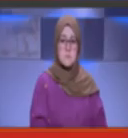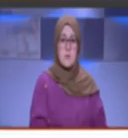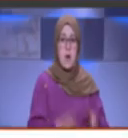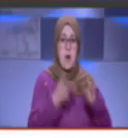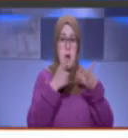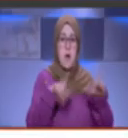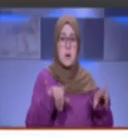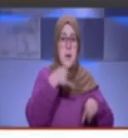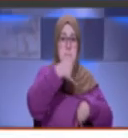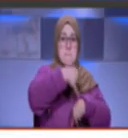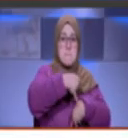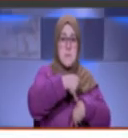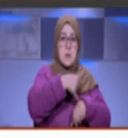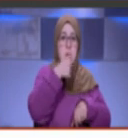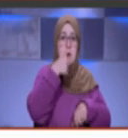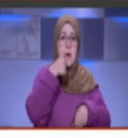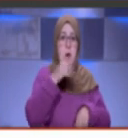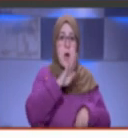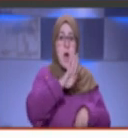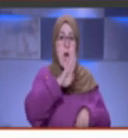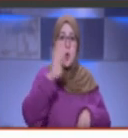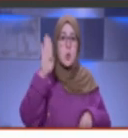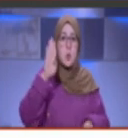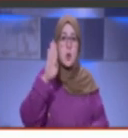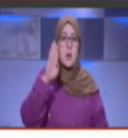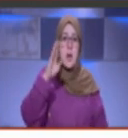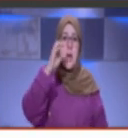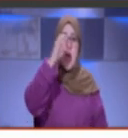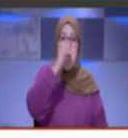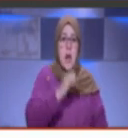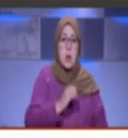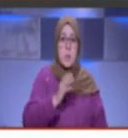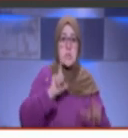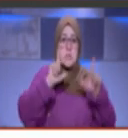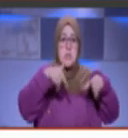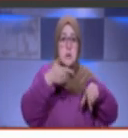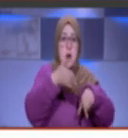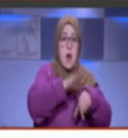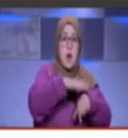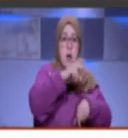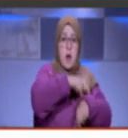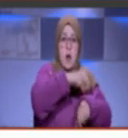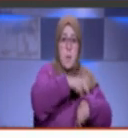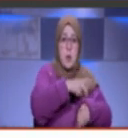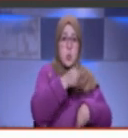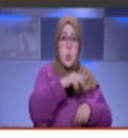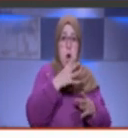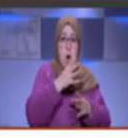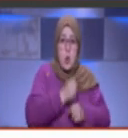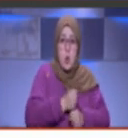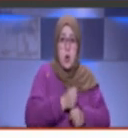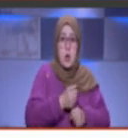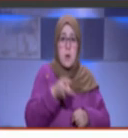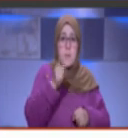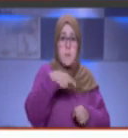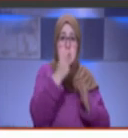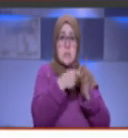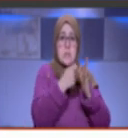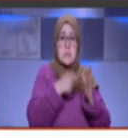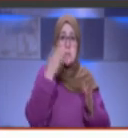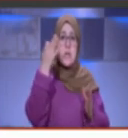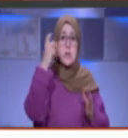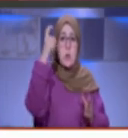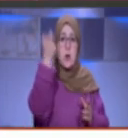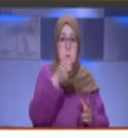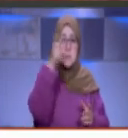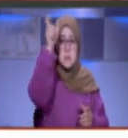أعلنت المراكز الكورية الجنوبية للسيطرة على الأمراض والوقاية أن البلاد سجلت 53 إصابة جديدة بفيروس